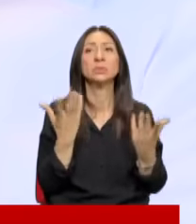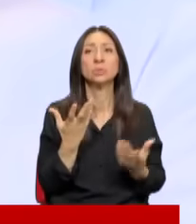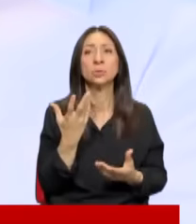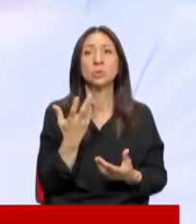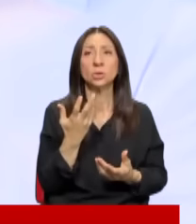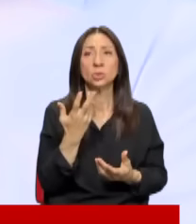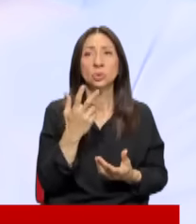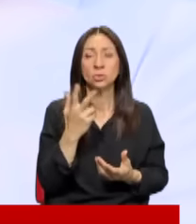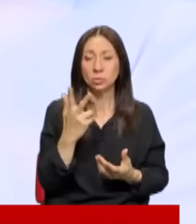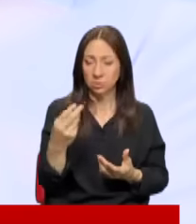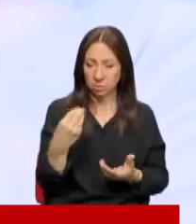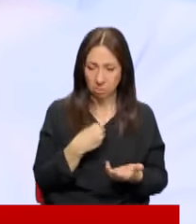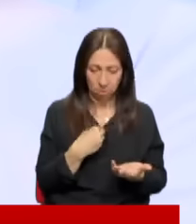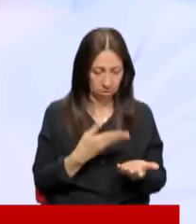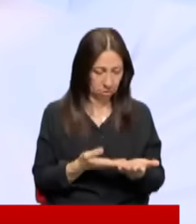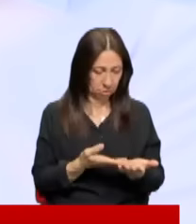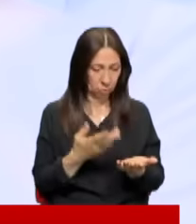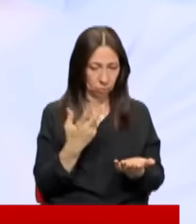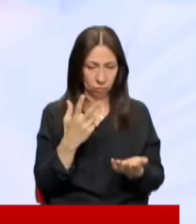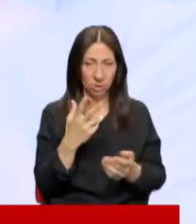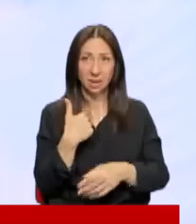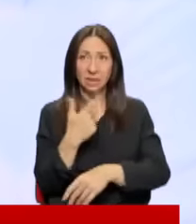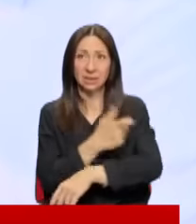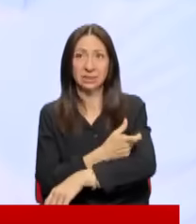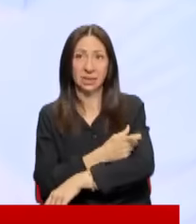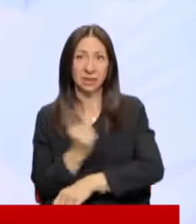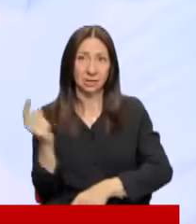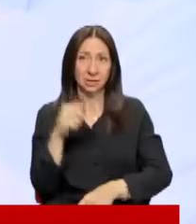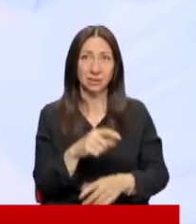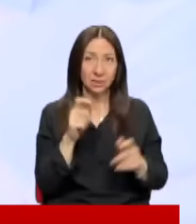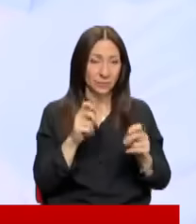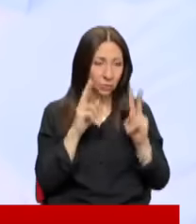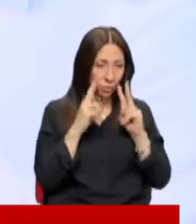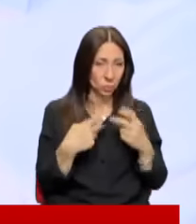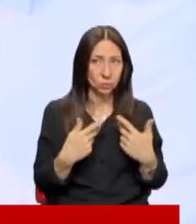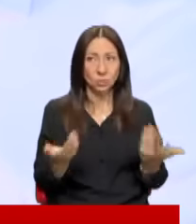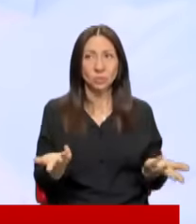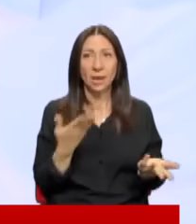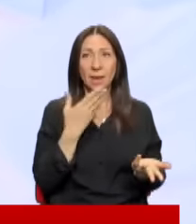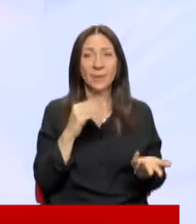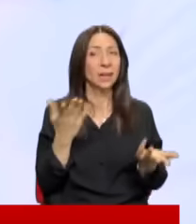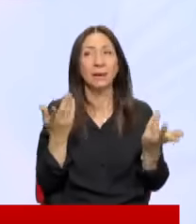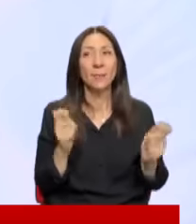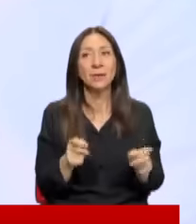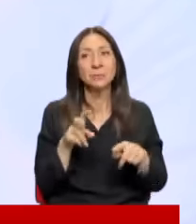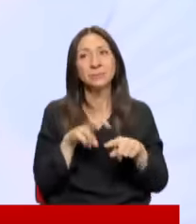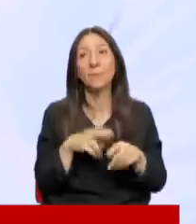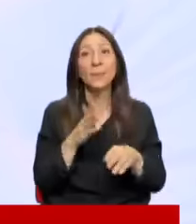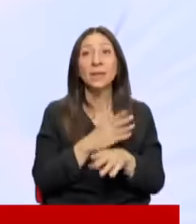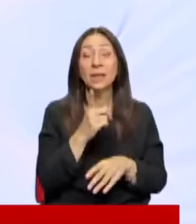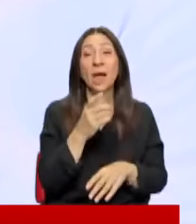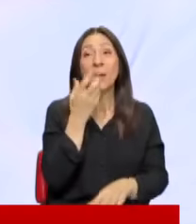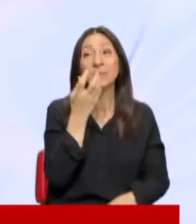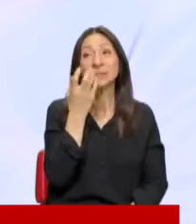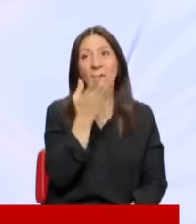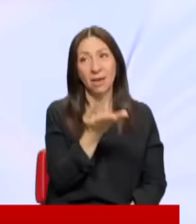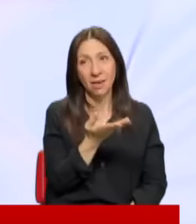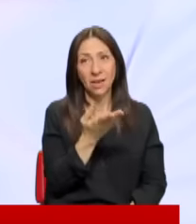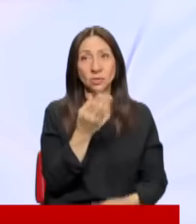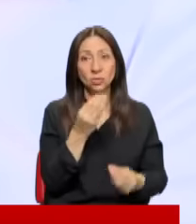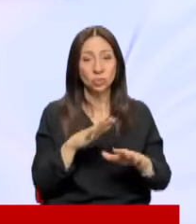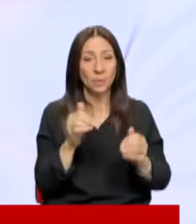lira para yatırdılar işte, 3 bin lira evden Kızılay'a gelebildim ancak. Yaptığımızı görüyoruz işte. Emekliler ne yapar? Memleket nere? Amasya.